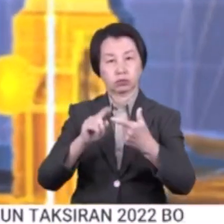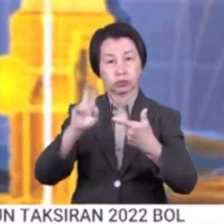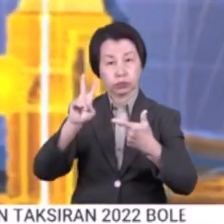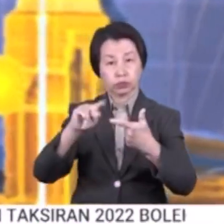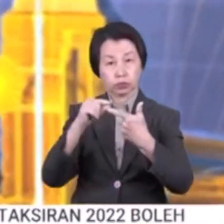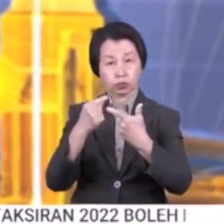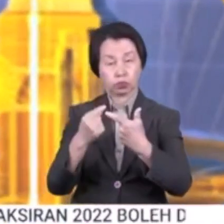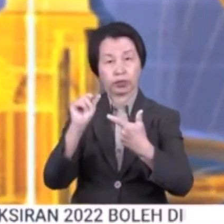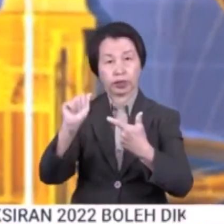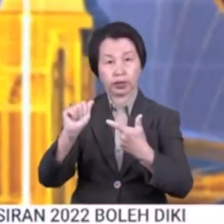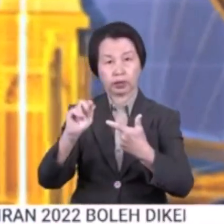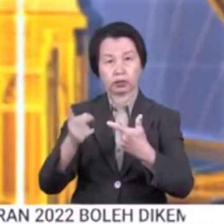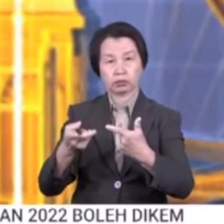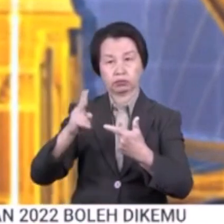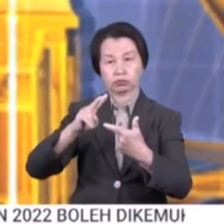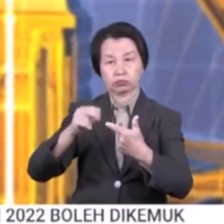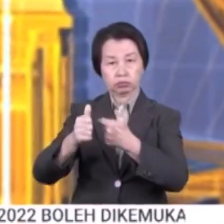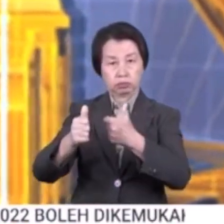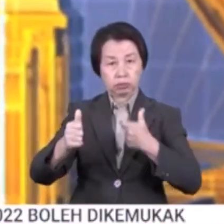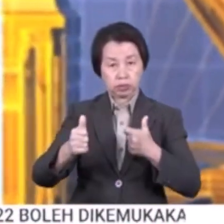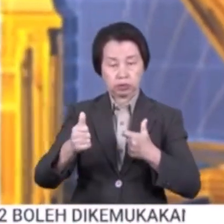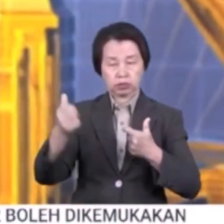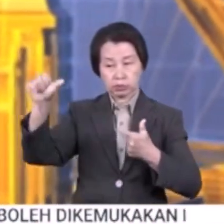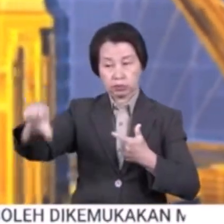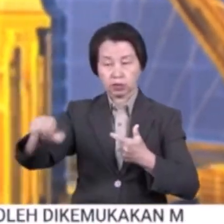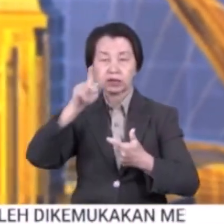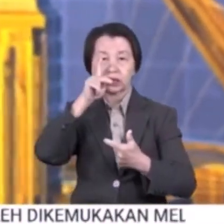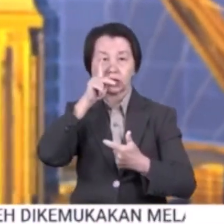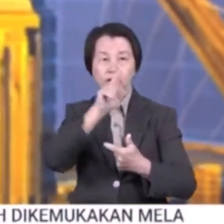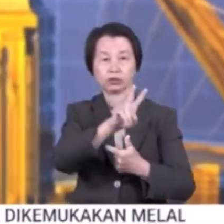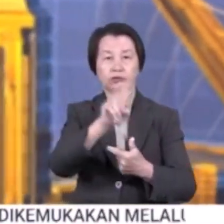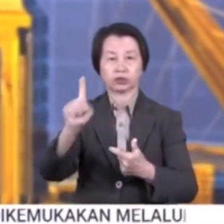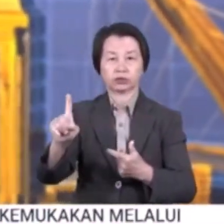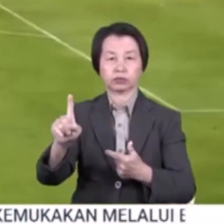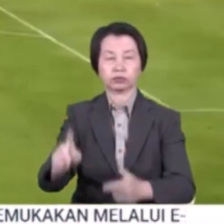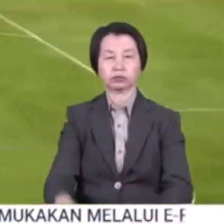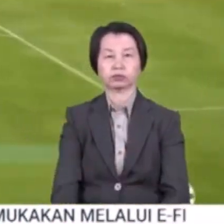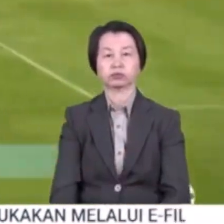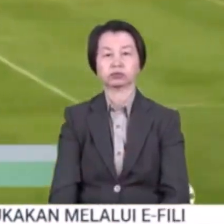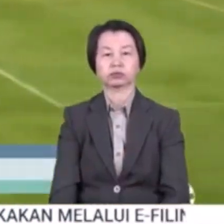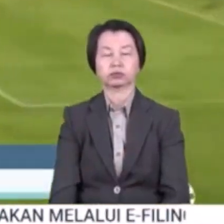kumpulan A selepas bangkit dari ketinggalan menumpaskan Kedah 2-1.